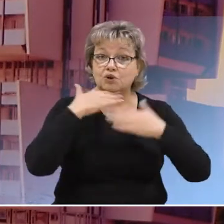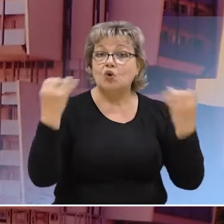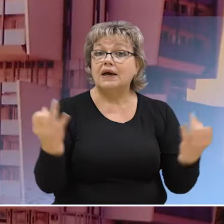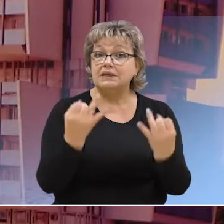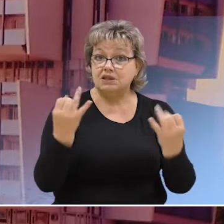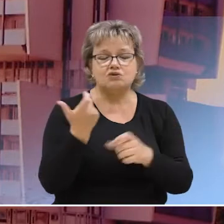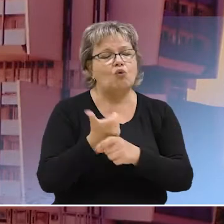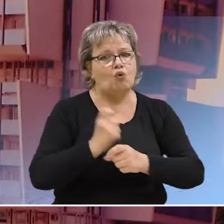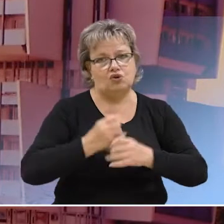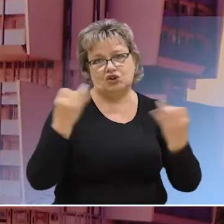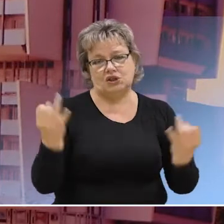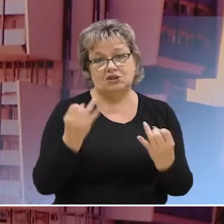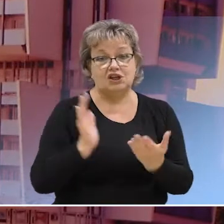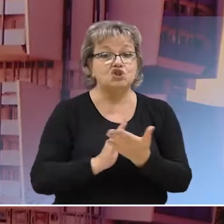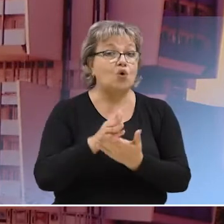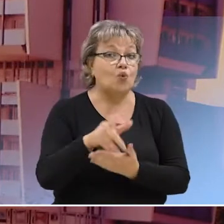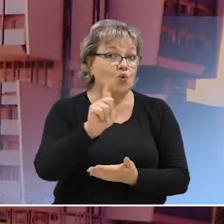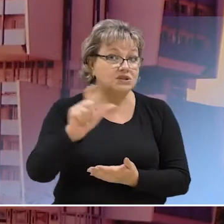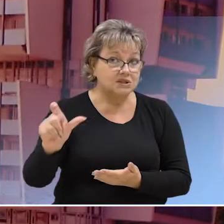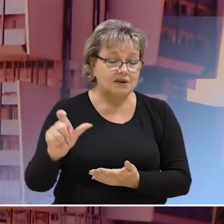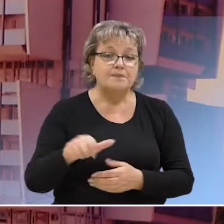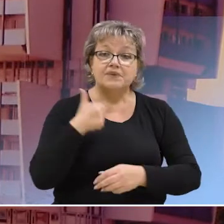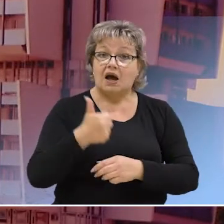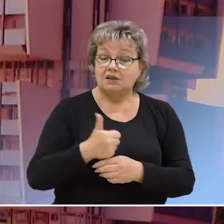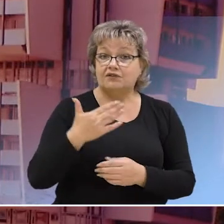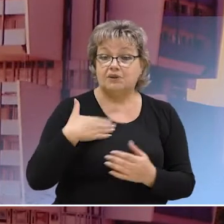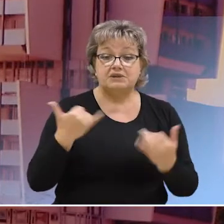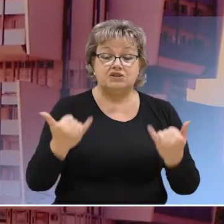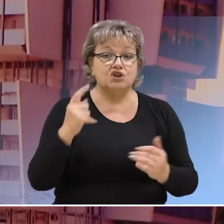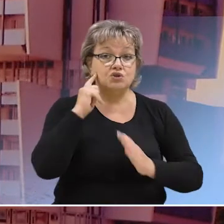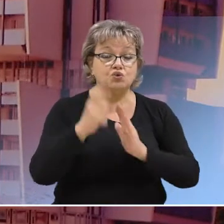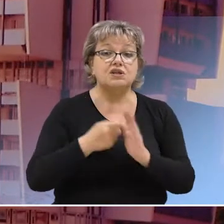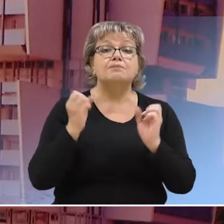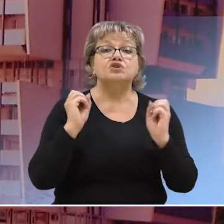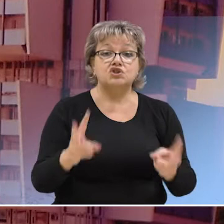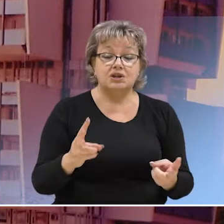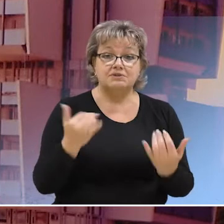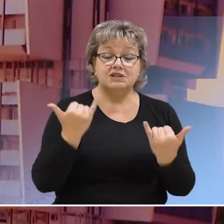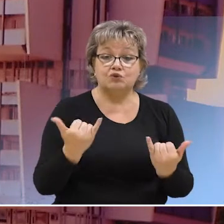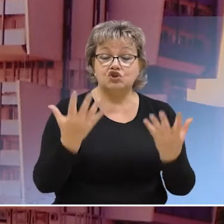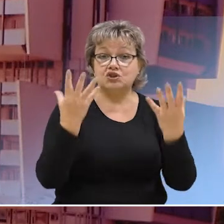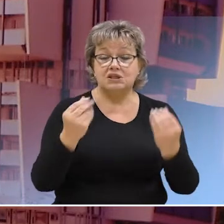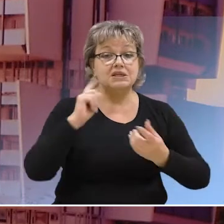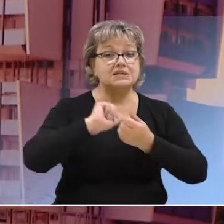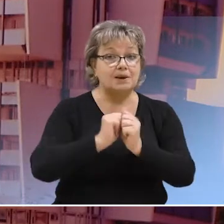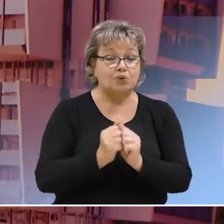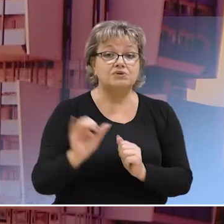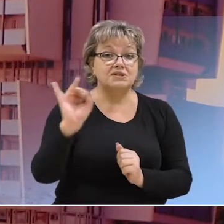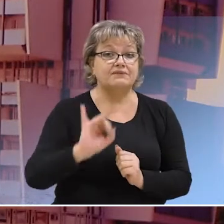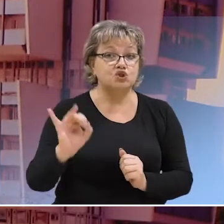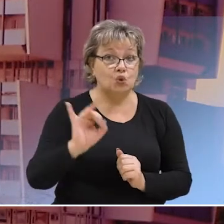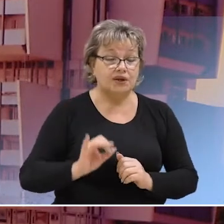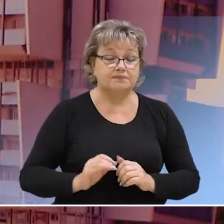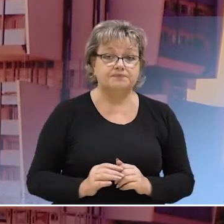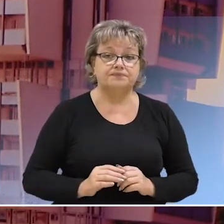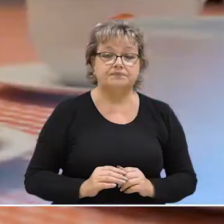обычно, много интересного, очень интересные гости, а самое главное, мы прямо сейчас узнаем, чем этот сегодняшний день еще и запомнился в